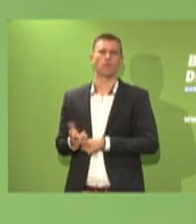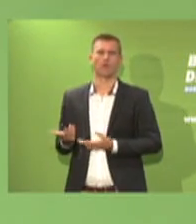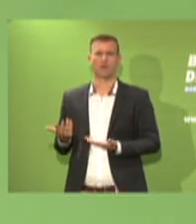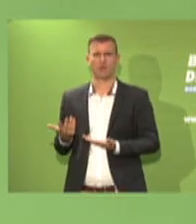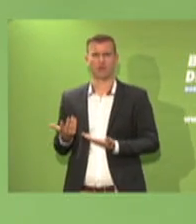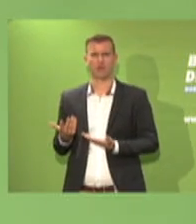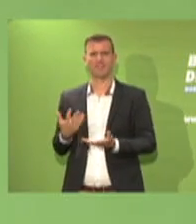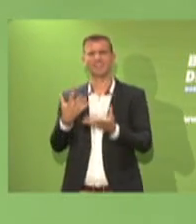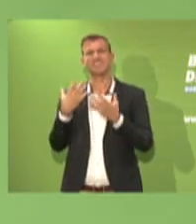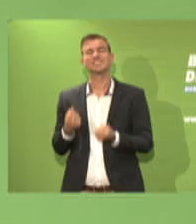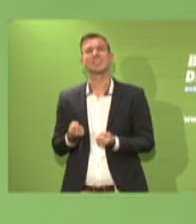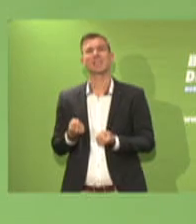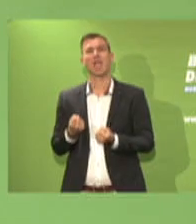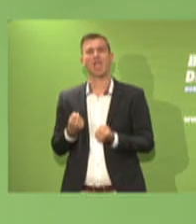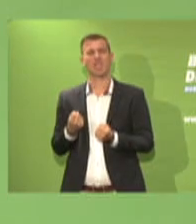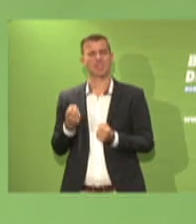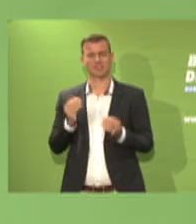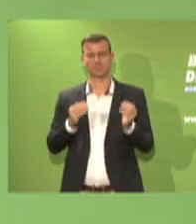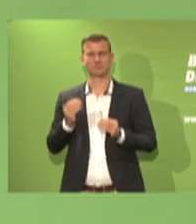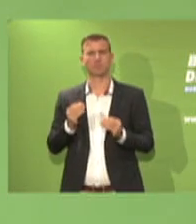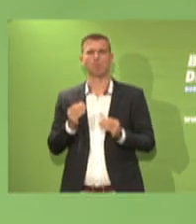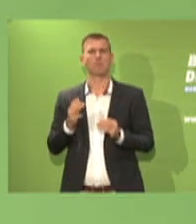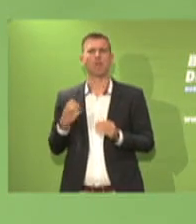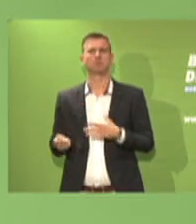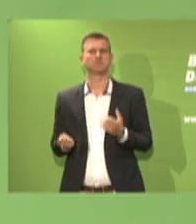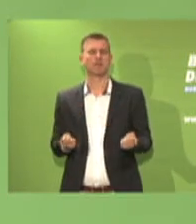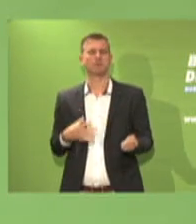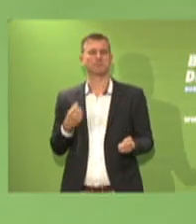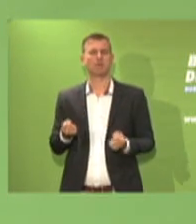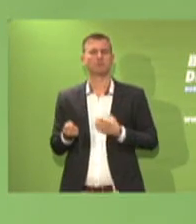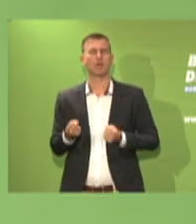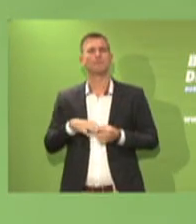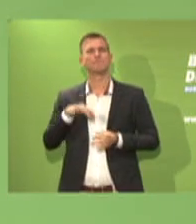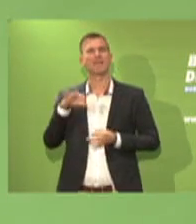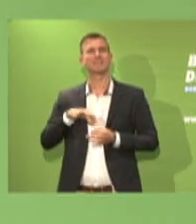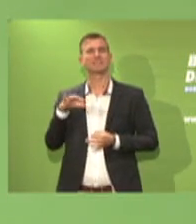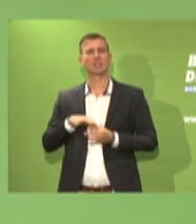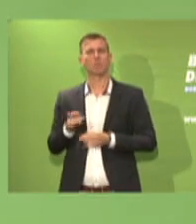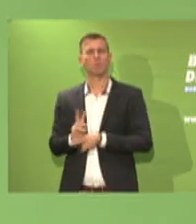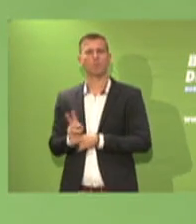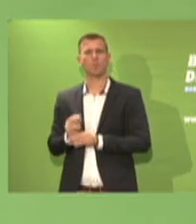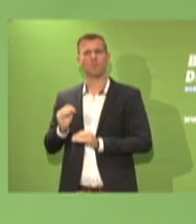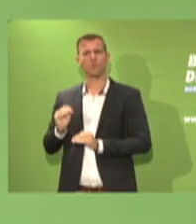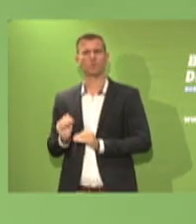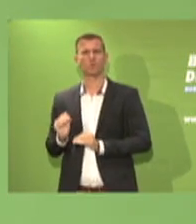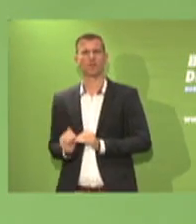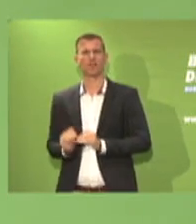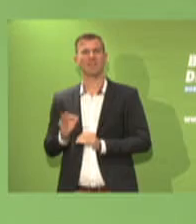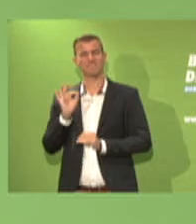sind Sicherheitseinrichtungen außer Kraft gesetzt worden, Messeinrichtungen sind manipuliert worden,